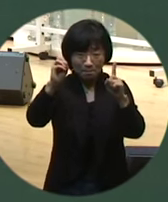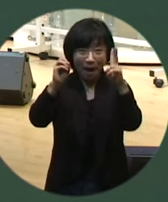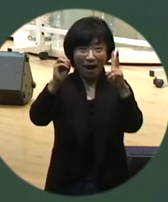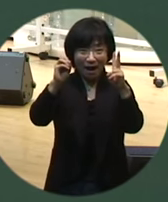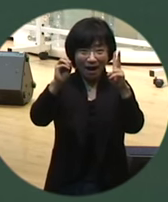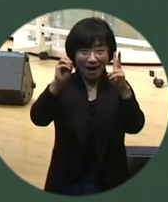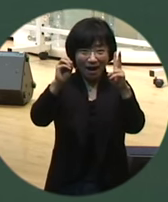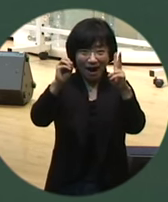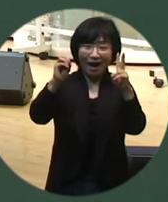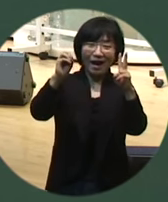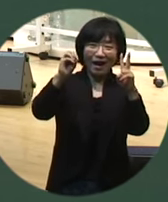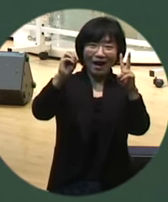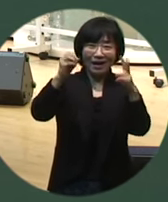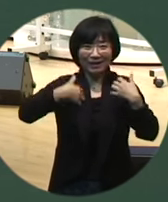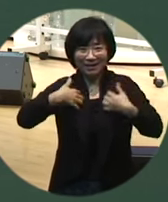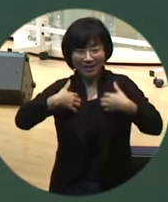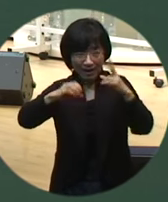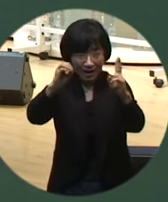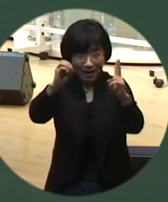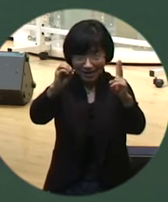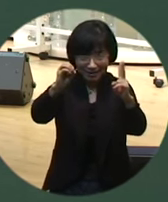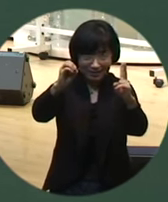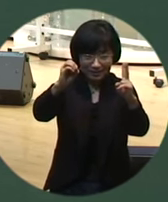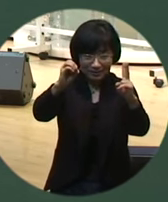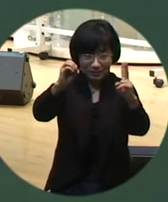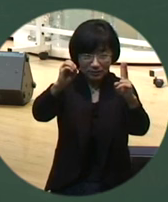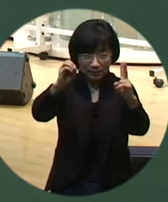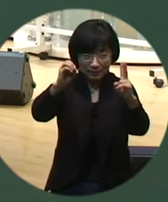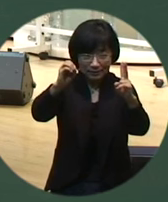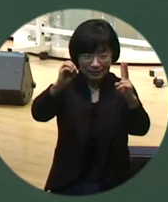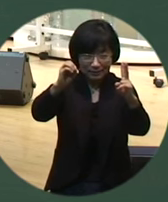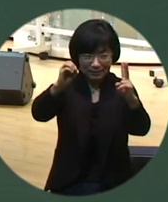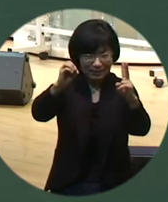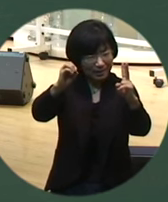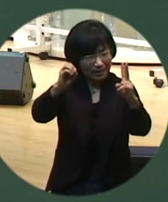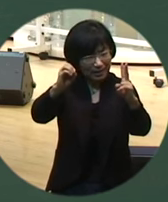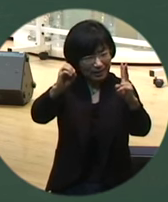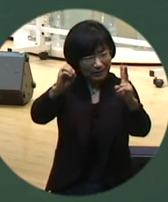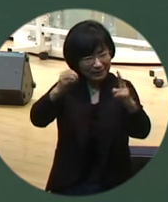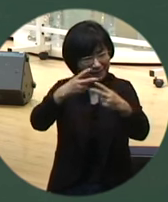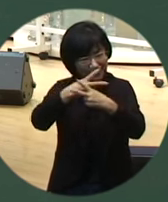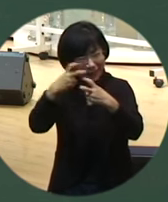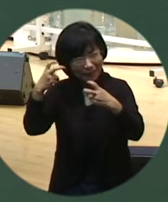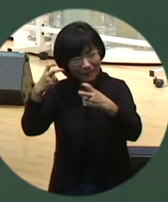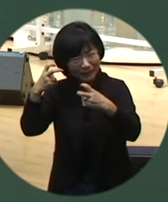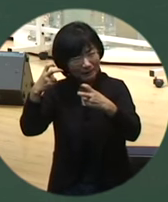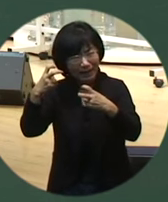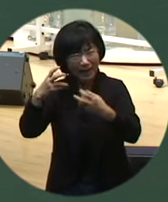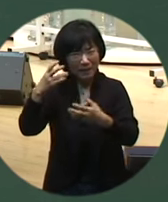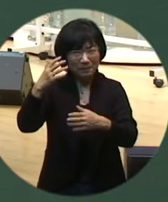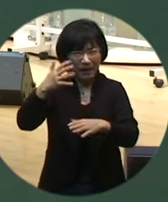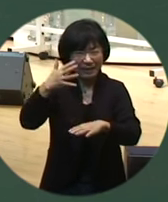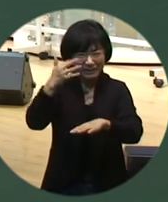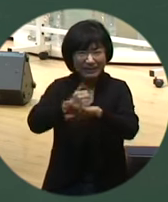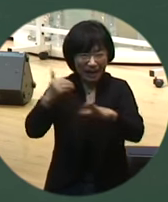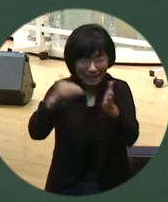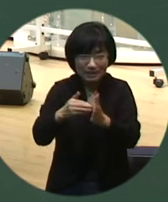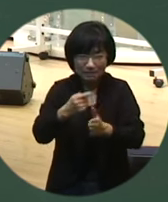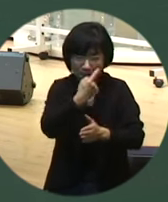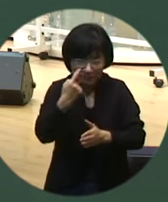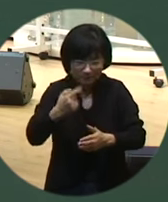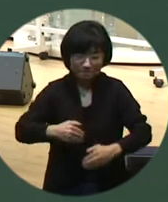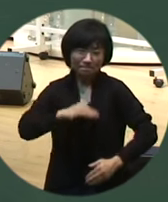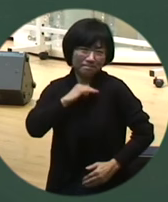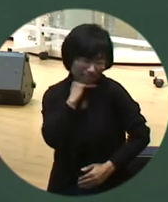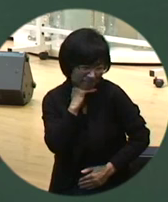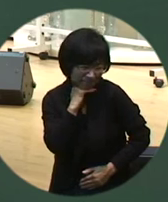was a second half and we were winning 2-0. 이제 가 잘라다가 끝까지 이제 확인하고 싶었어요. And so I wanted to sleep but I thought I still want to